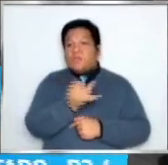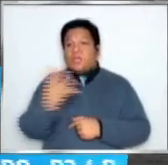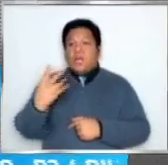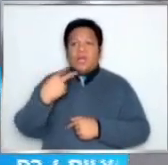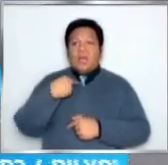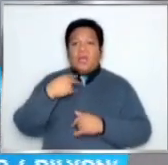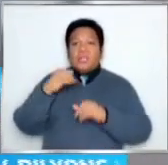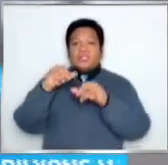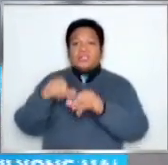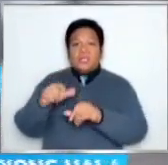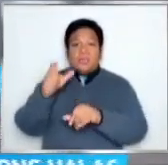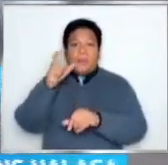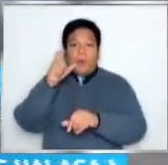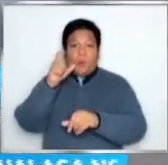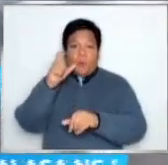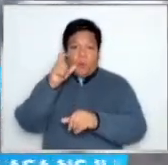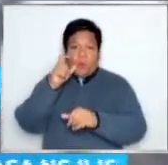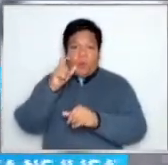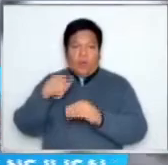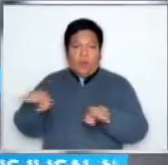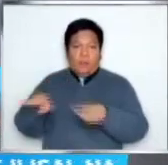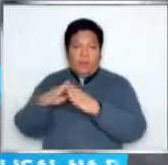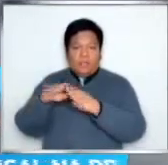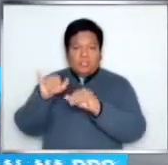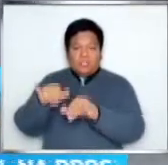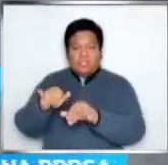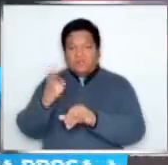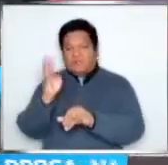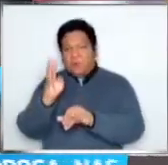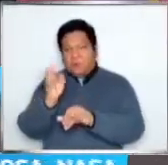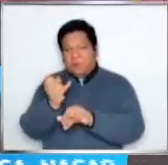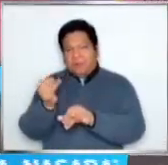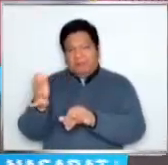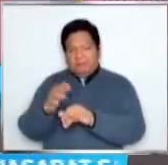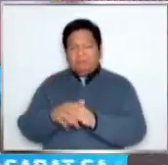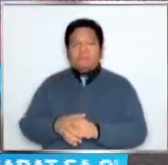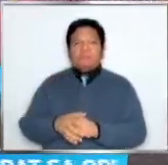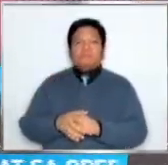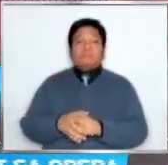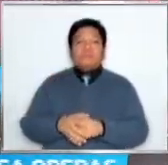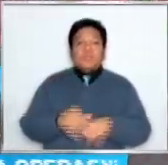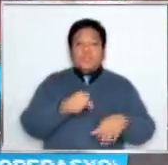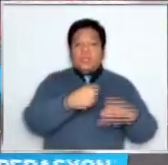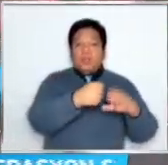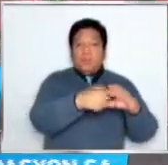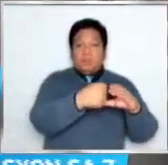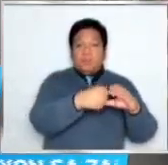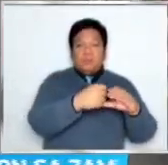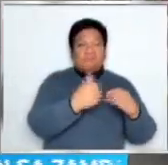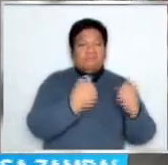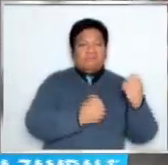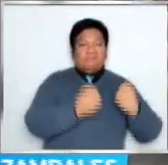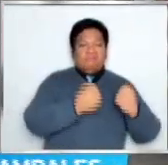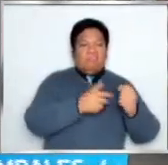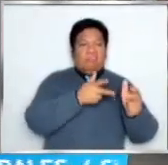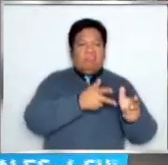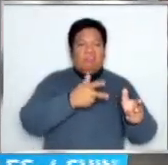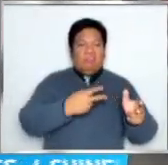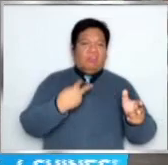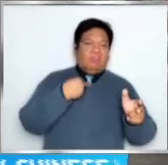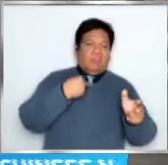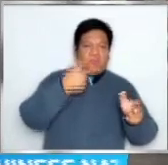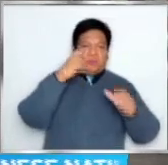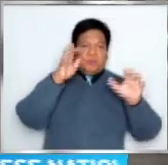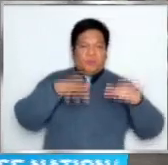Albay. Habang sa Del Gallego, Camarines Sur, maraming sasakyan ang naipit sa masamang panahon. Chino Gaston, GMA